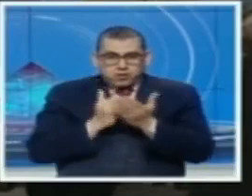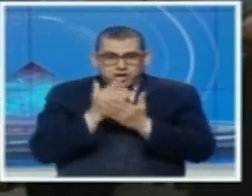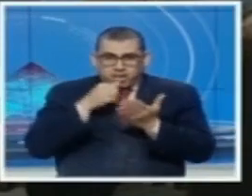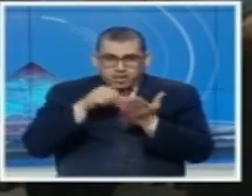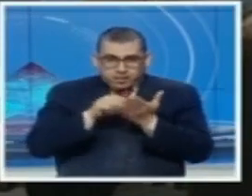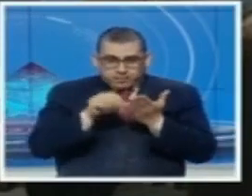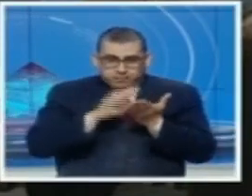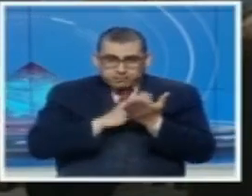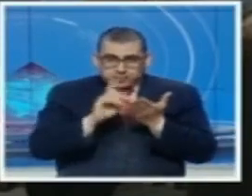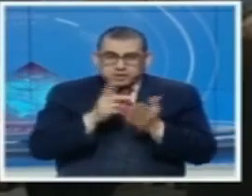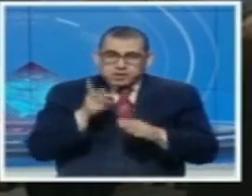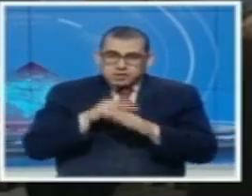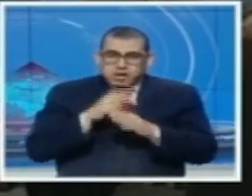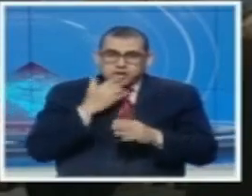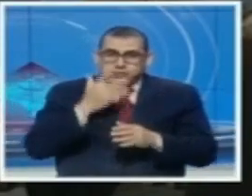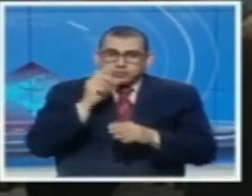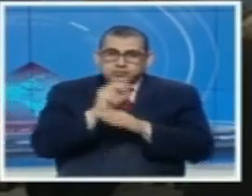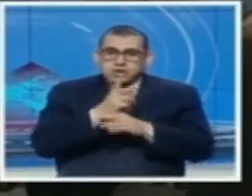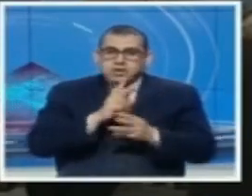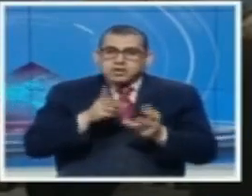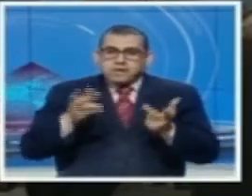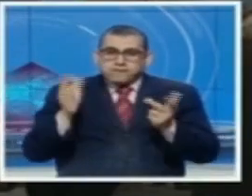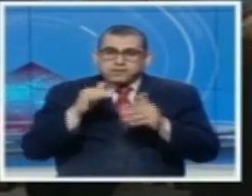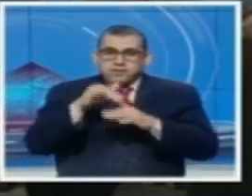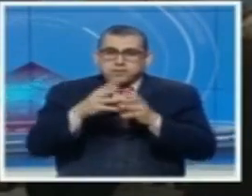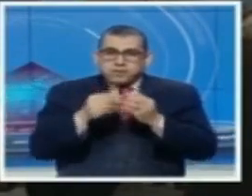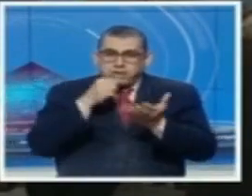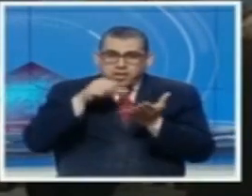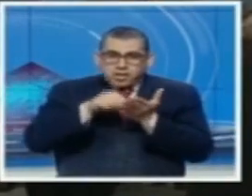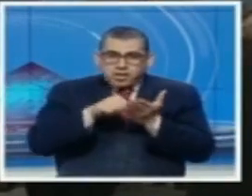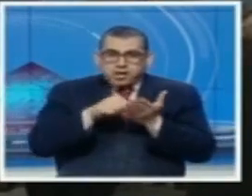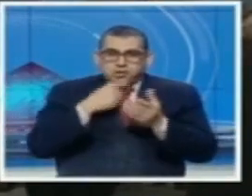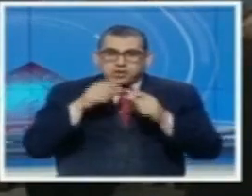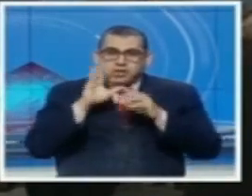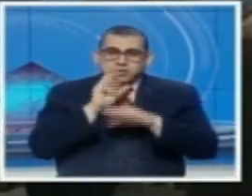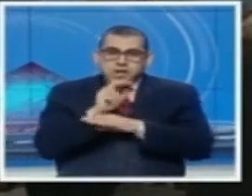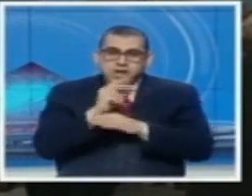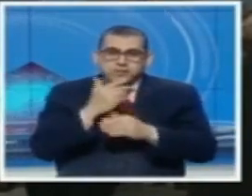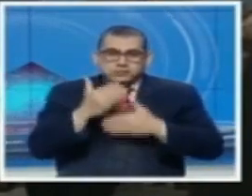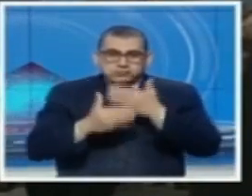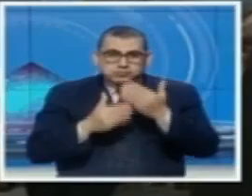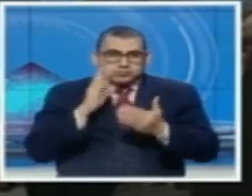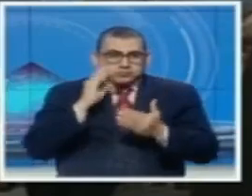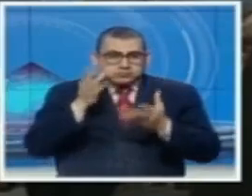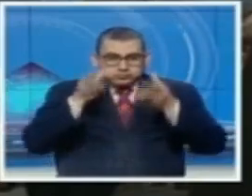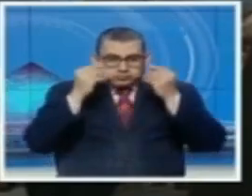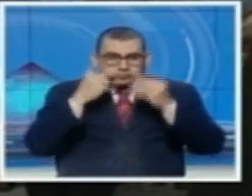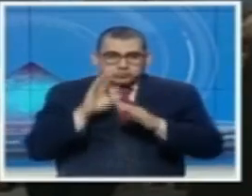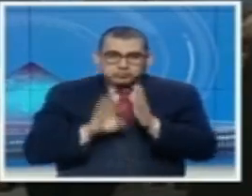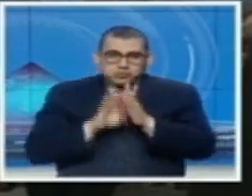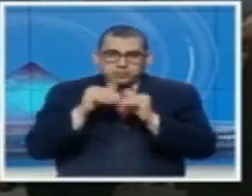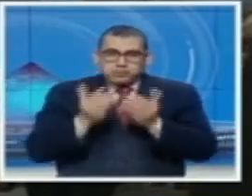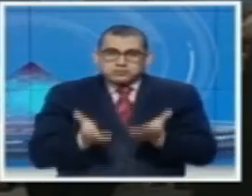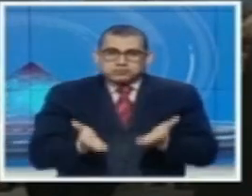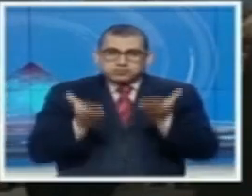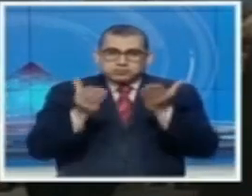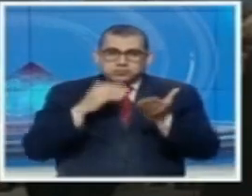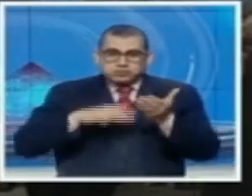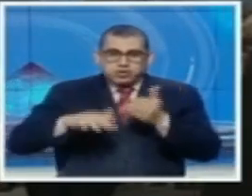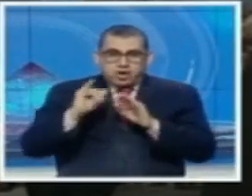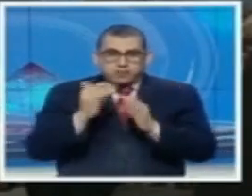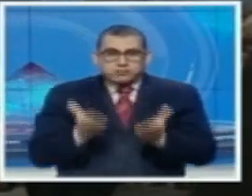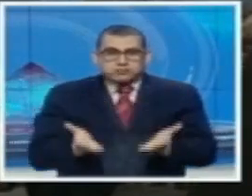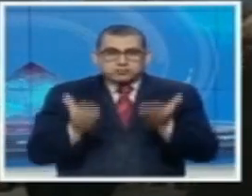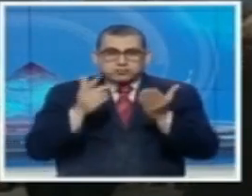أمية، وإنما هو مجالات متعددة من ضمنها محو الأمية التدريب والتأهيل علشان نرتقي بجمهورية مصر العربية ووطننا العربي من